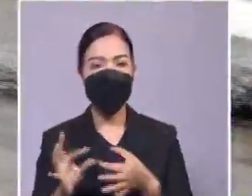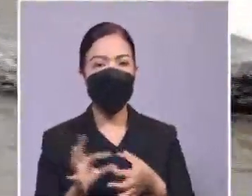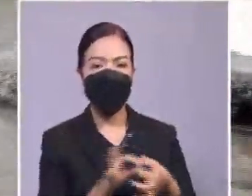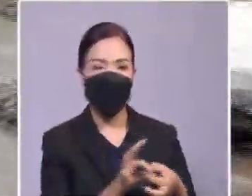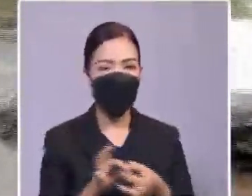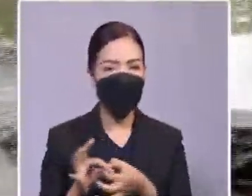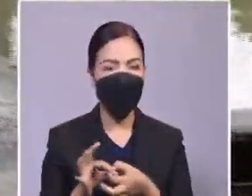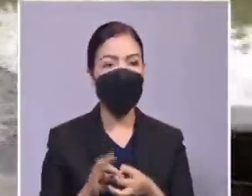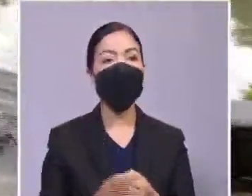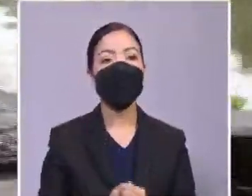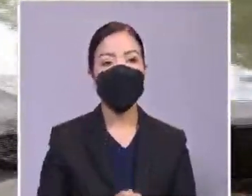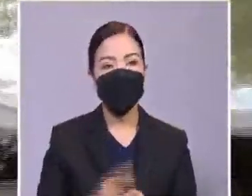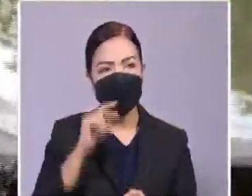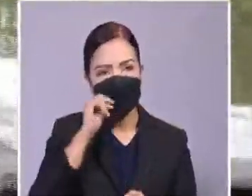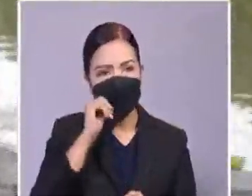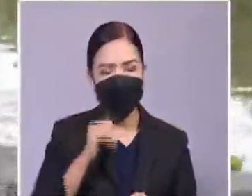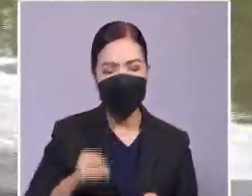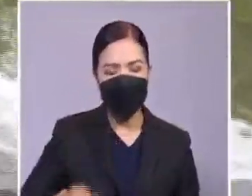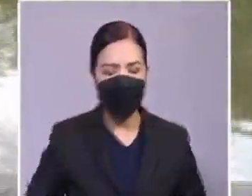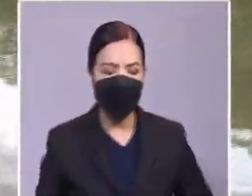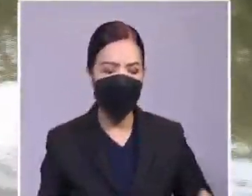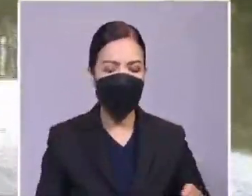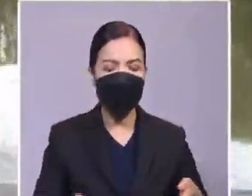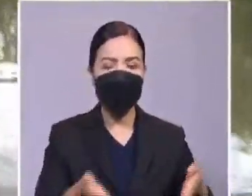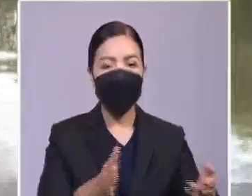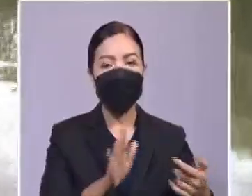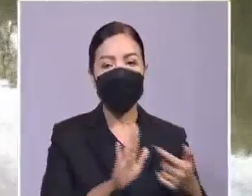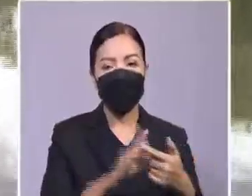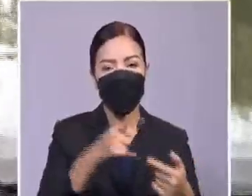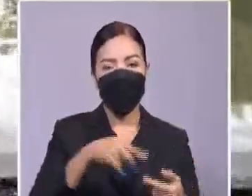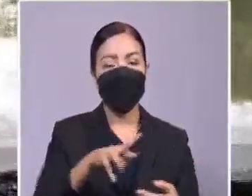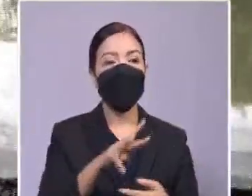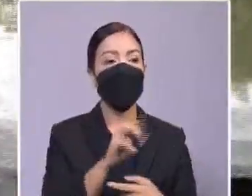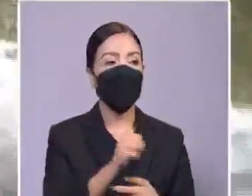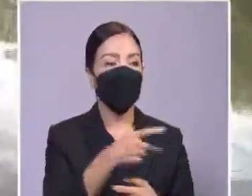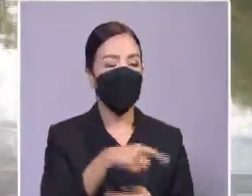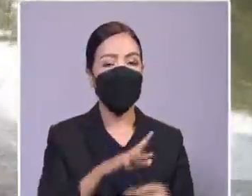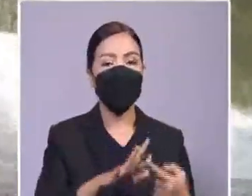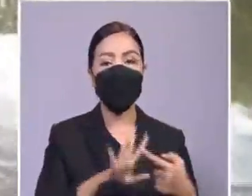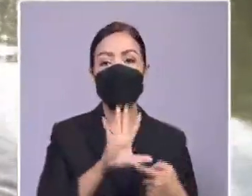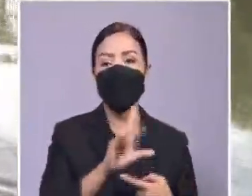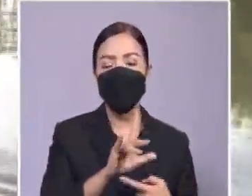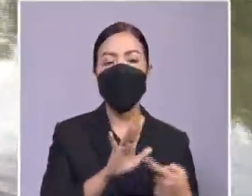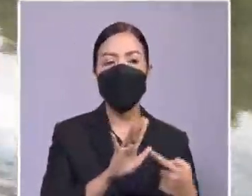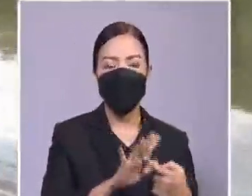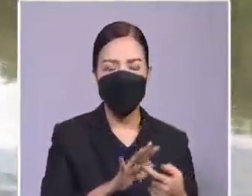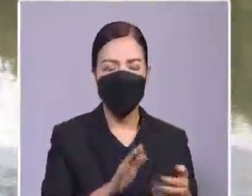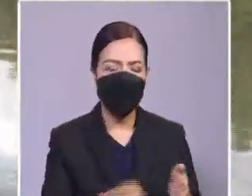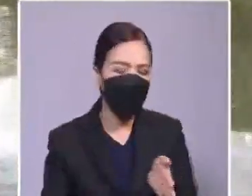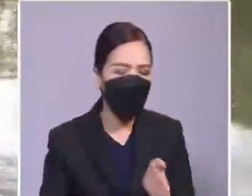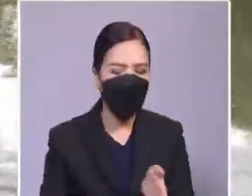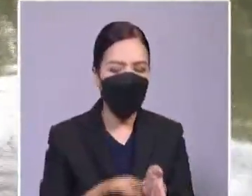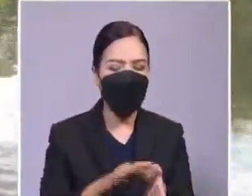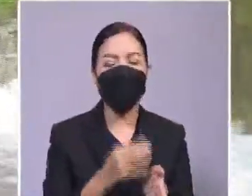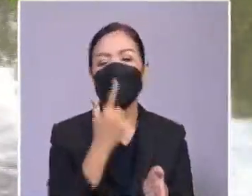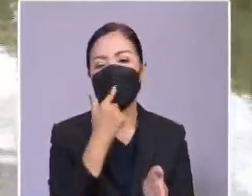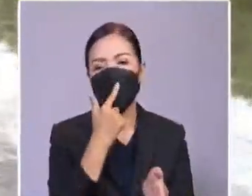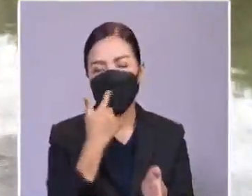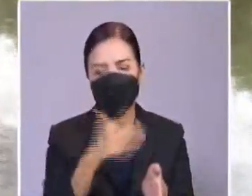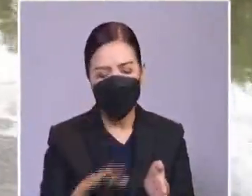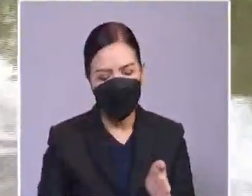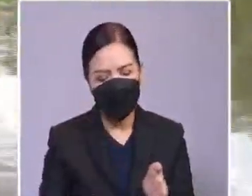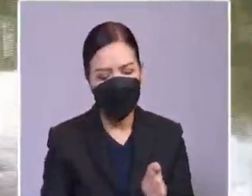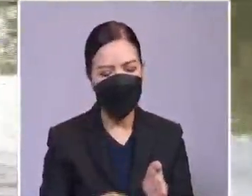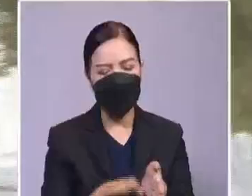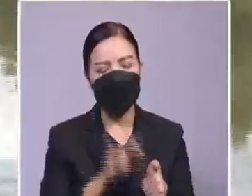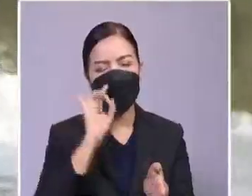ระดับน้ำในคลองเปรมประชากรและครองลาดพร้าวตอนนี้ก็อยู่ในระดับวิกฤตนะคะเป็นสีแดงแล้วทำให้การระบายน้ำตรง